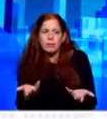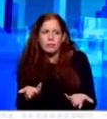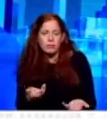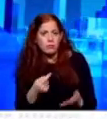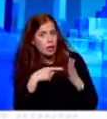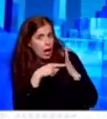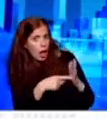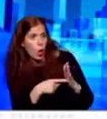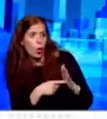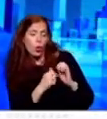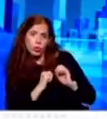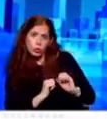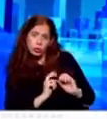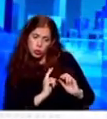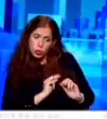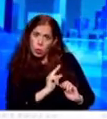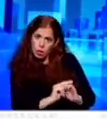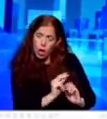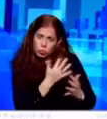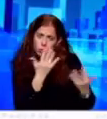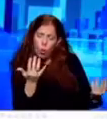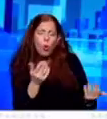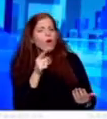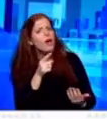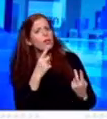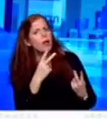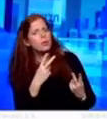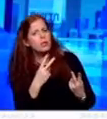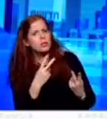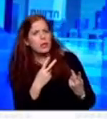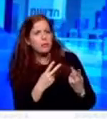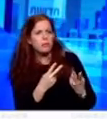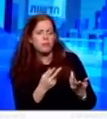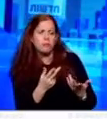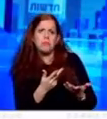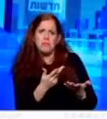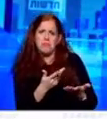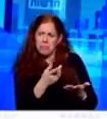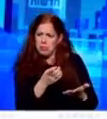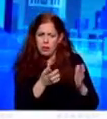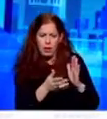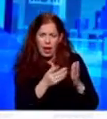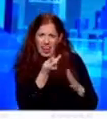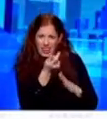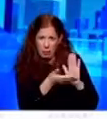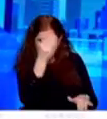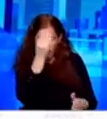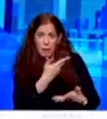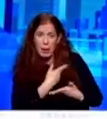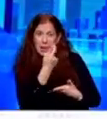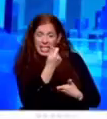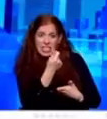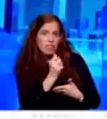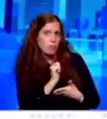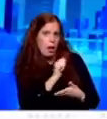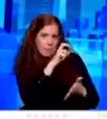נערות סולידריות, כן, זה ברור, ובעצם אותה מנהלת בית ספר מקבלת כסף מכספי המיסים של כולנו, כך שאנחנו